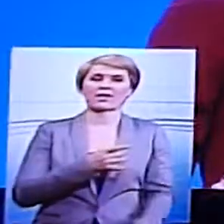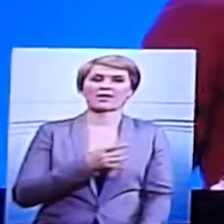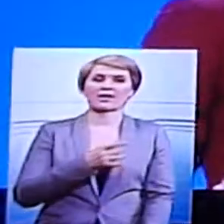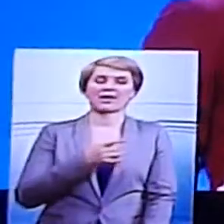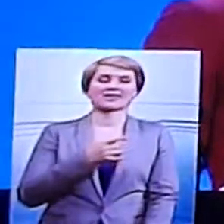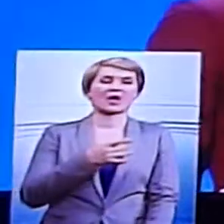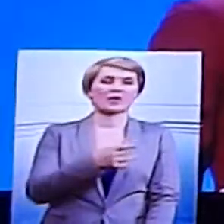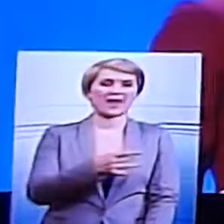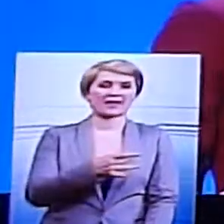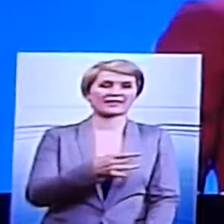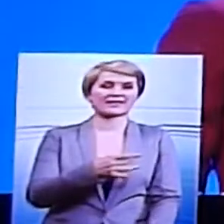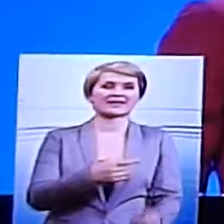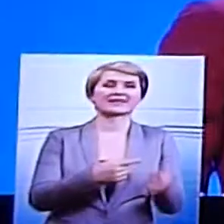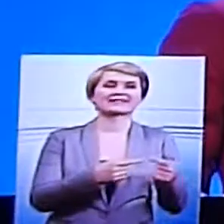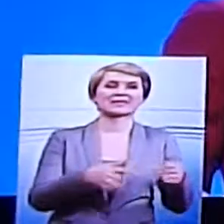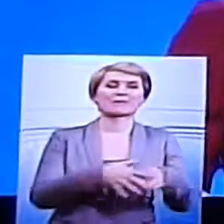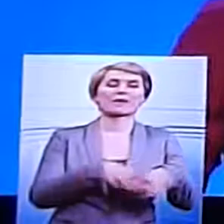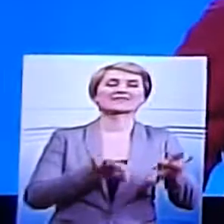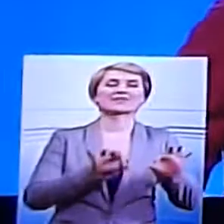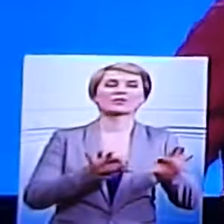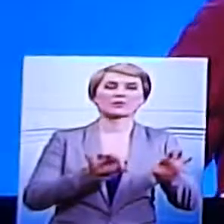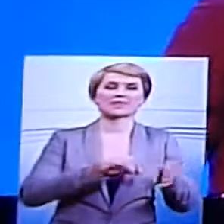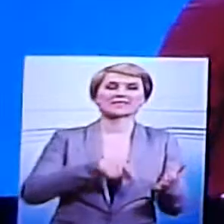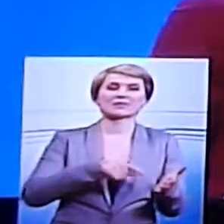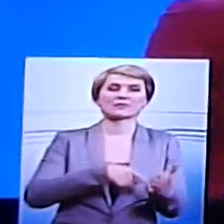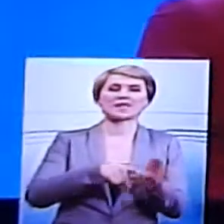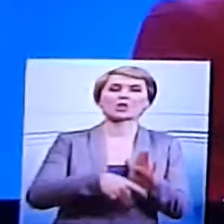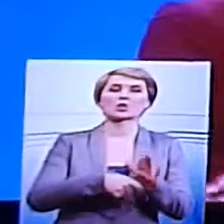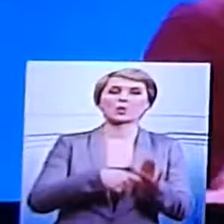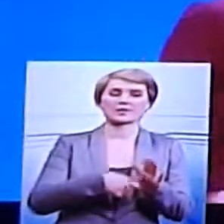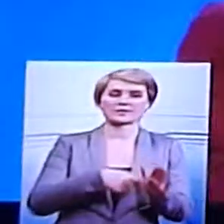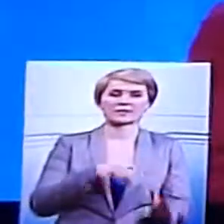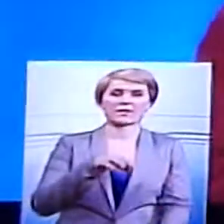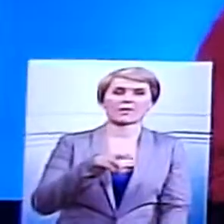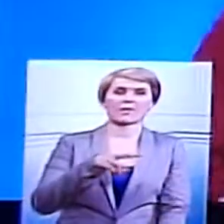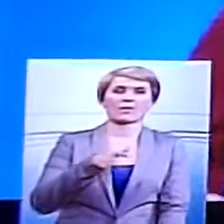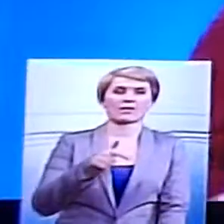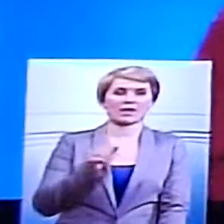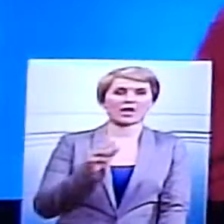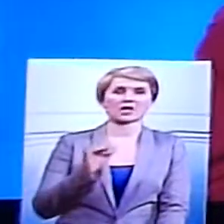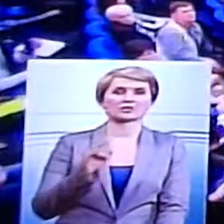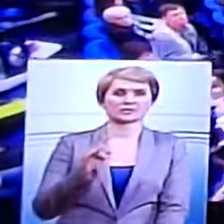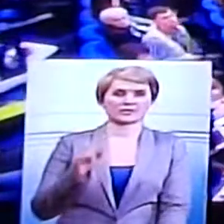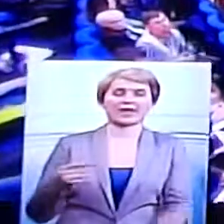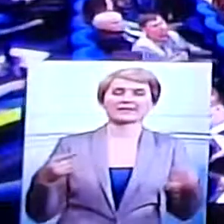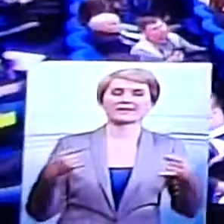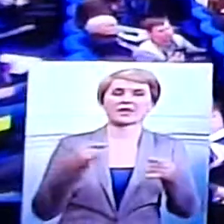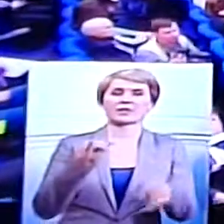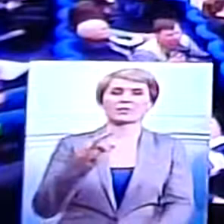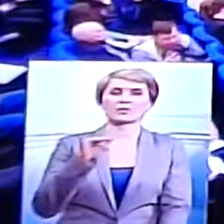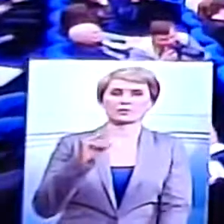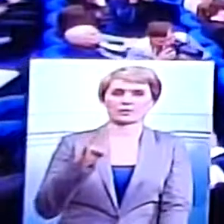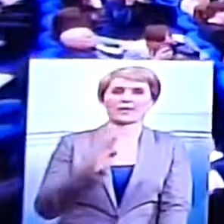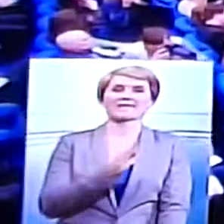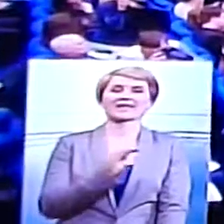мікрофону з регіональними засобами масової інформації. Будь ласка, місто Донецьк. Ольга Шилкина, телеканал «Юнион», Донецкая область. Виктор Федорович,